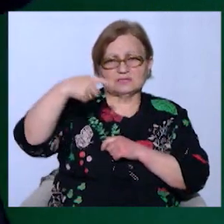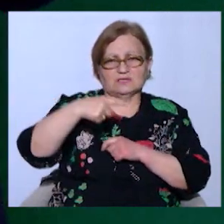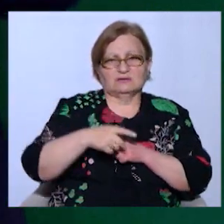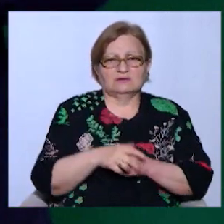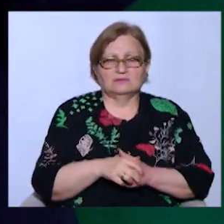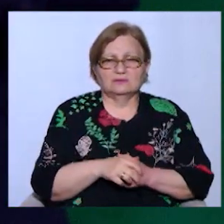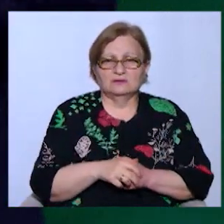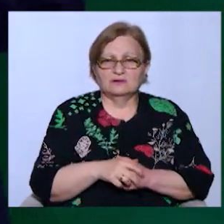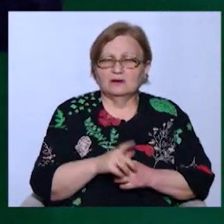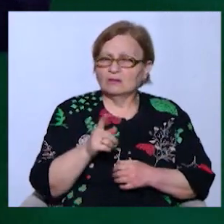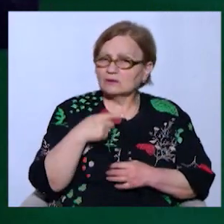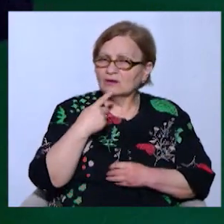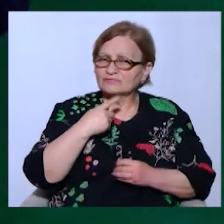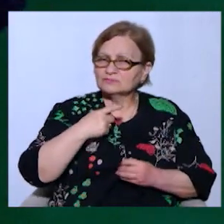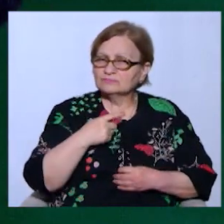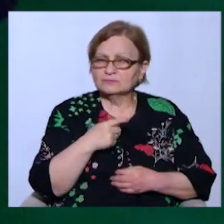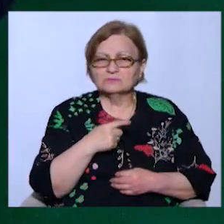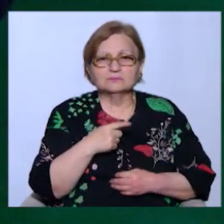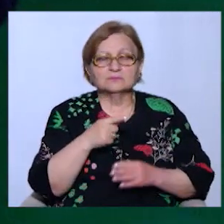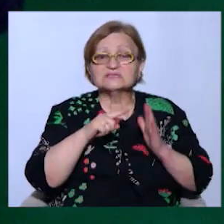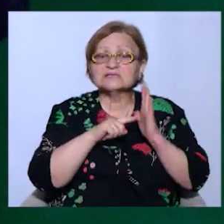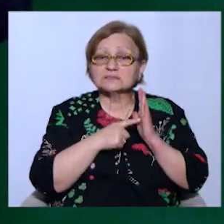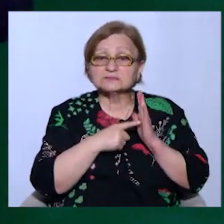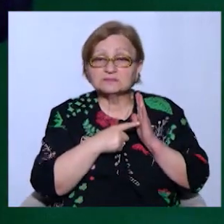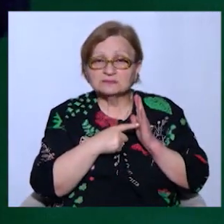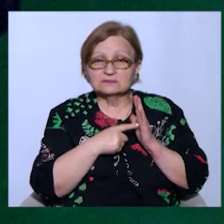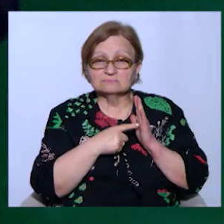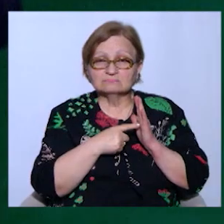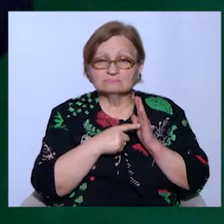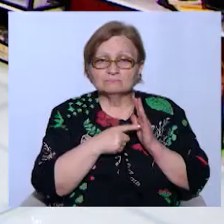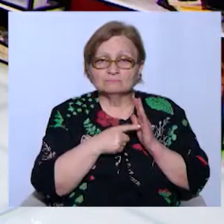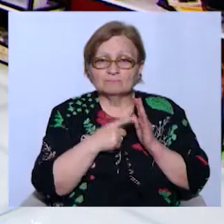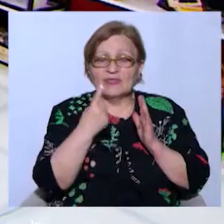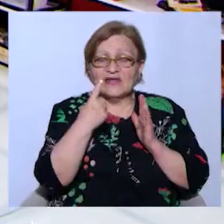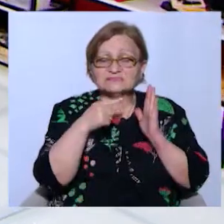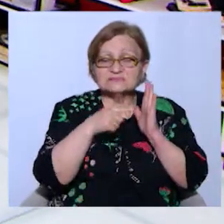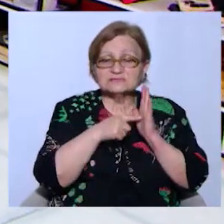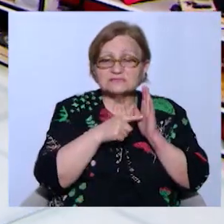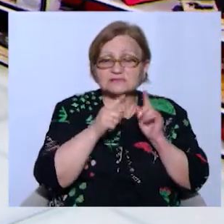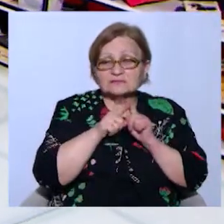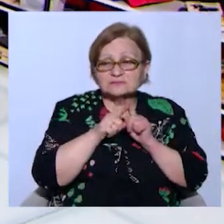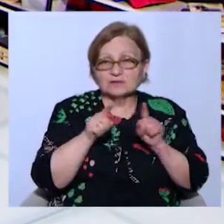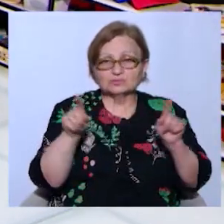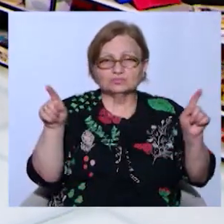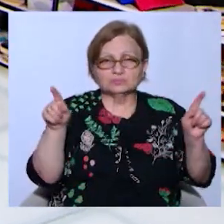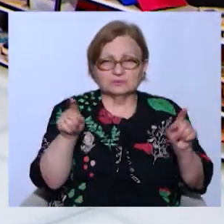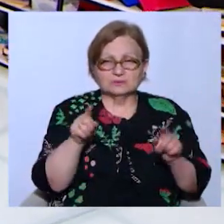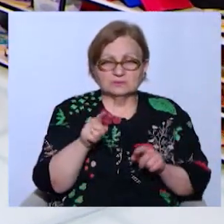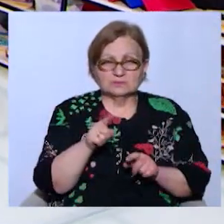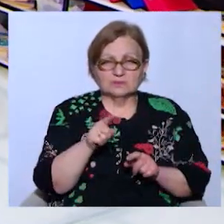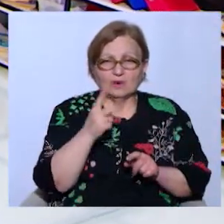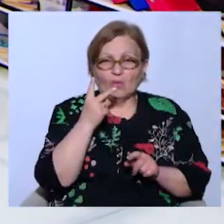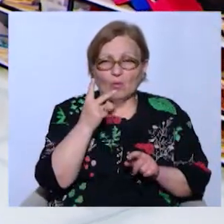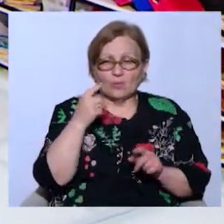რა ვახსენე მე? მე ვახსენე წერტილი და ერთი წერტილიდან გამოსული სხივი. აქ არ